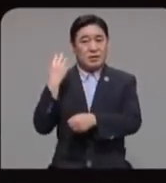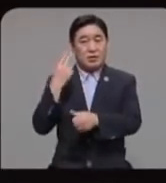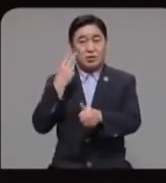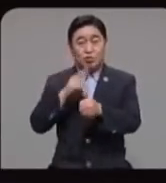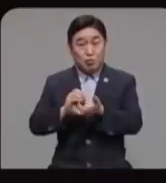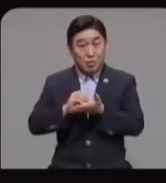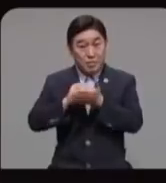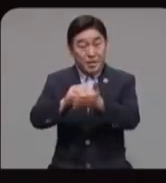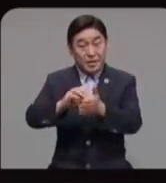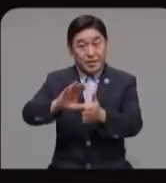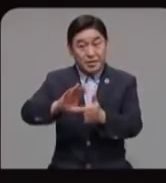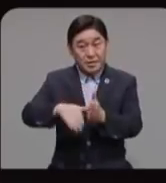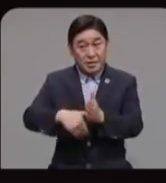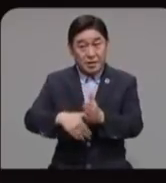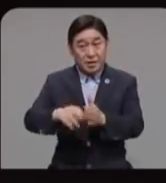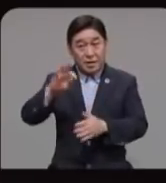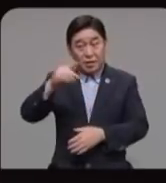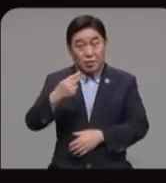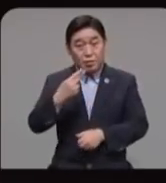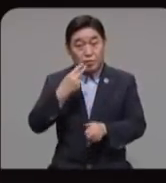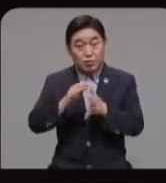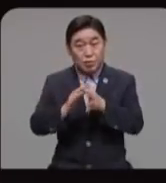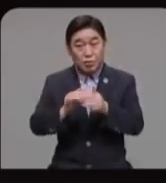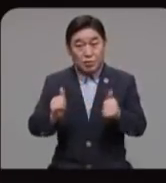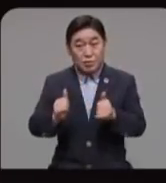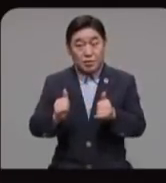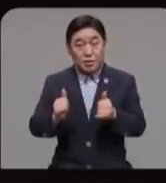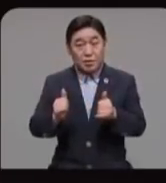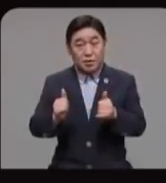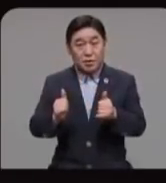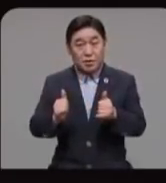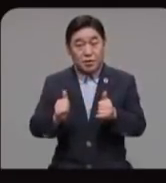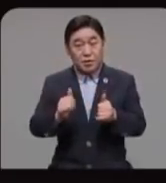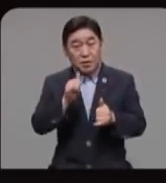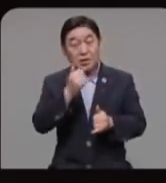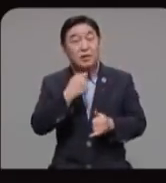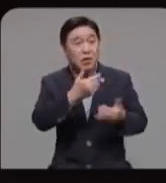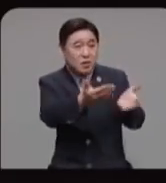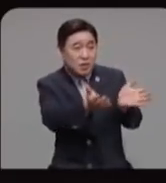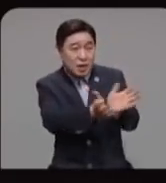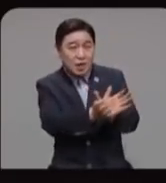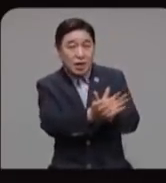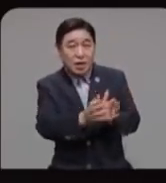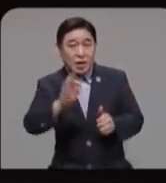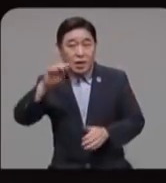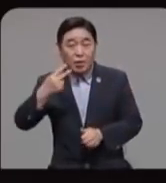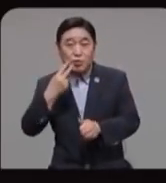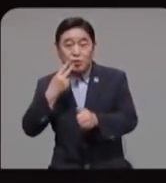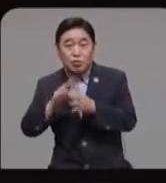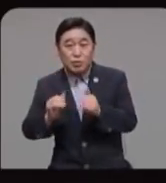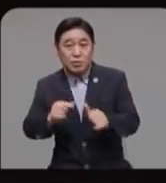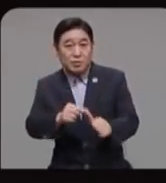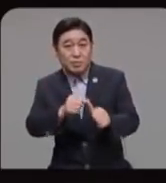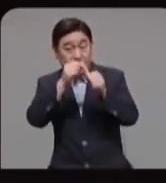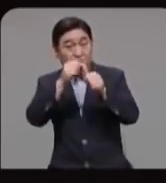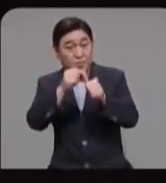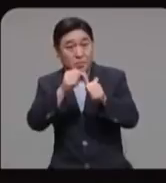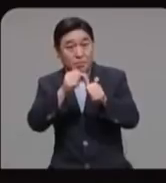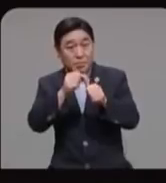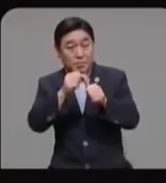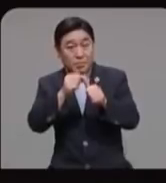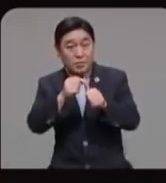후보로 나갔을 때 우리 원희룡 후보님이 몸담은 그 당에 원희룡 후보님이 뽑은 후보로